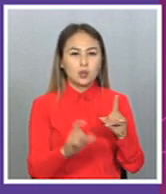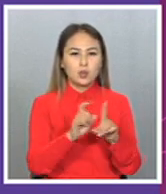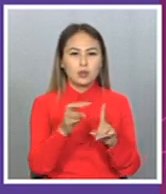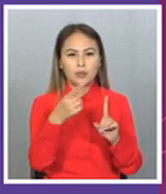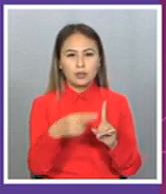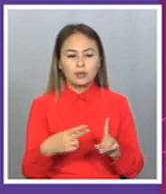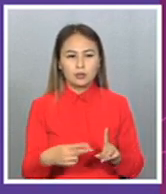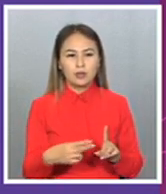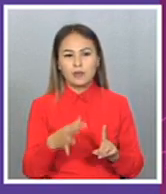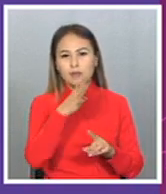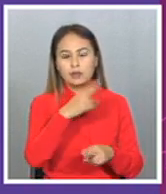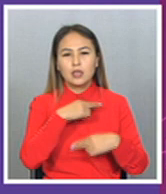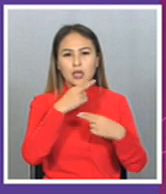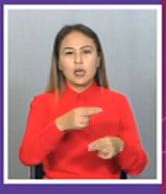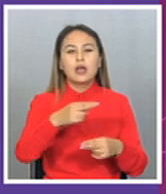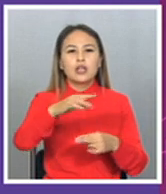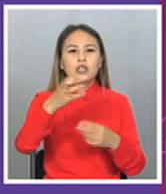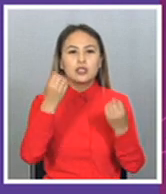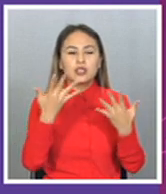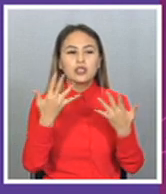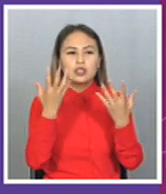аударайықшы, неше жай сөйлемнен тұр?